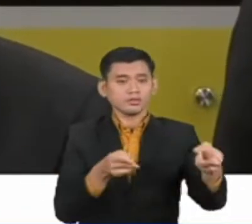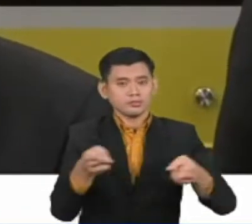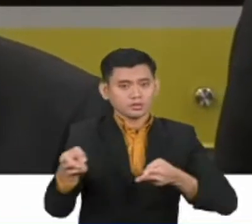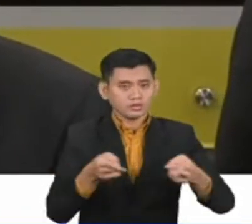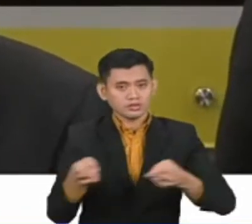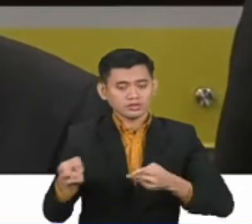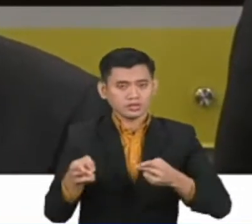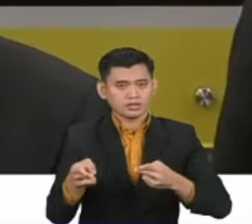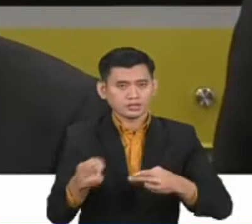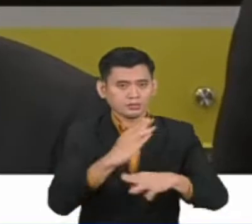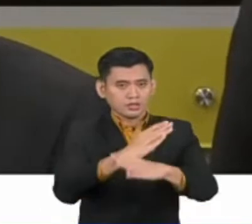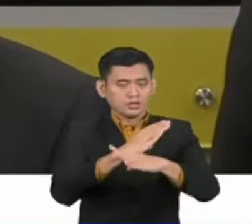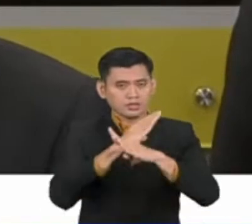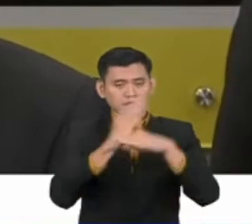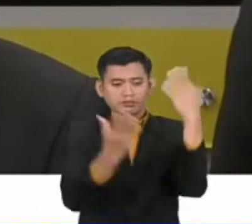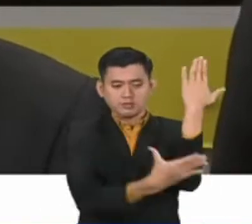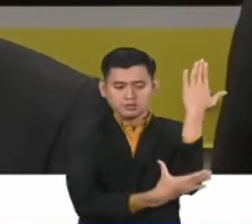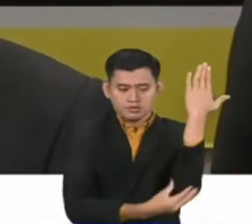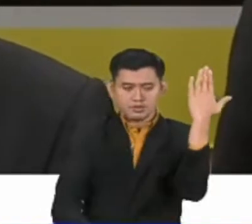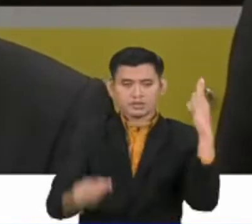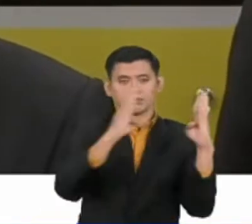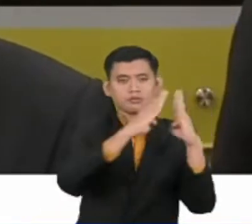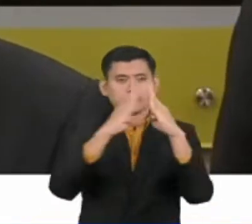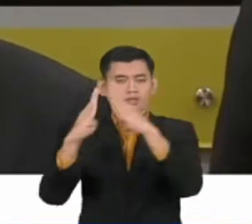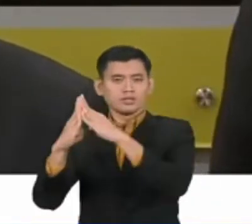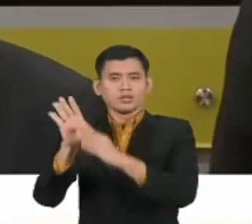pembasmian kemiskinan bandar sebanyak